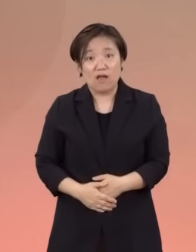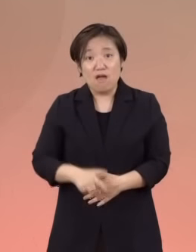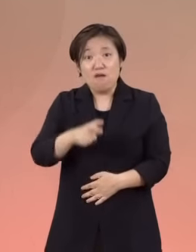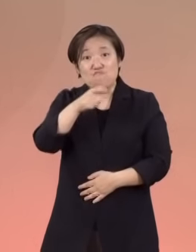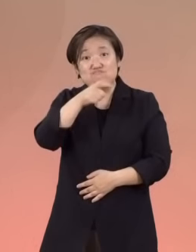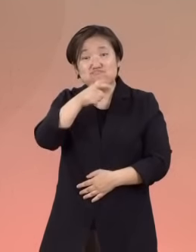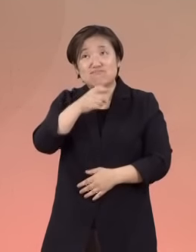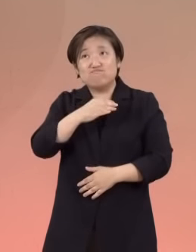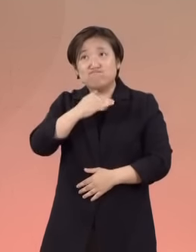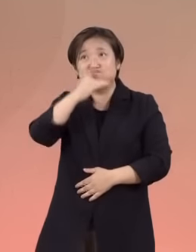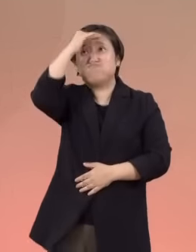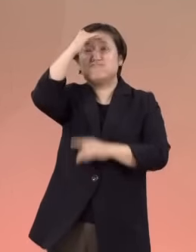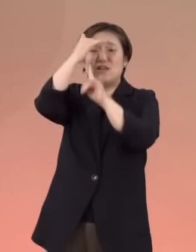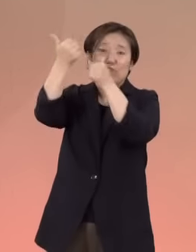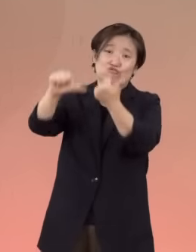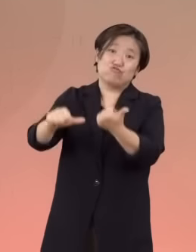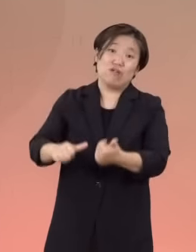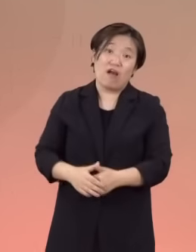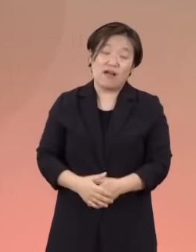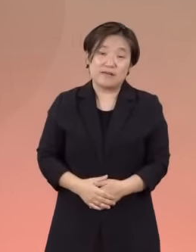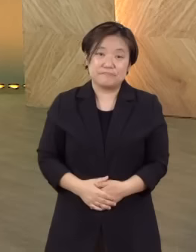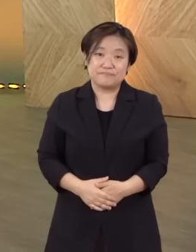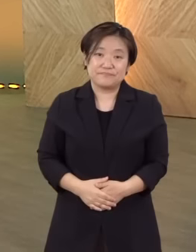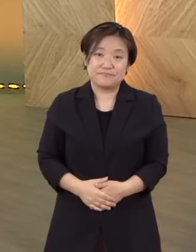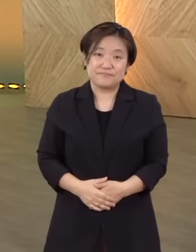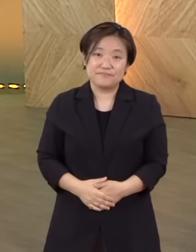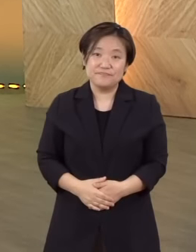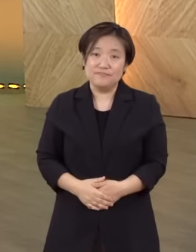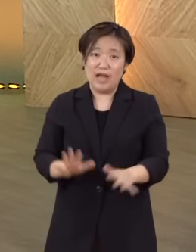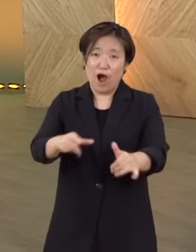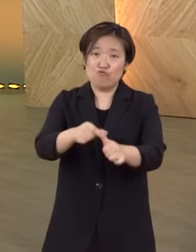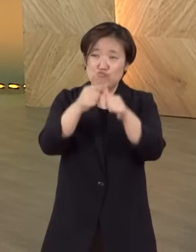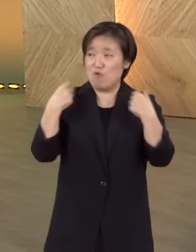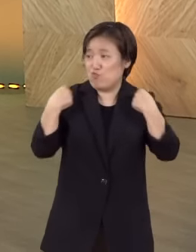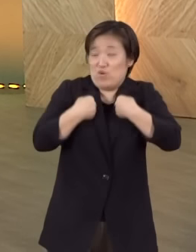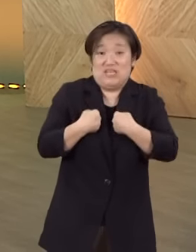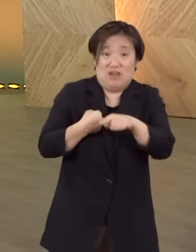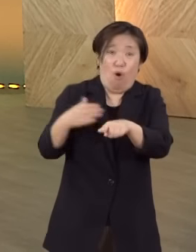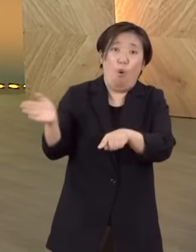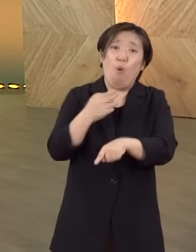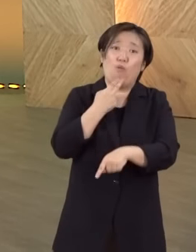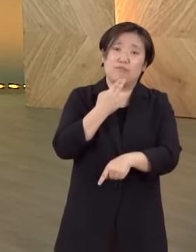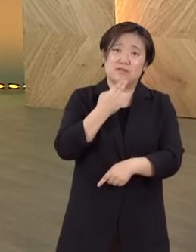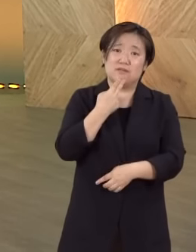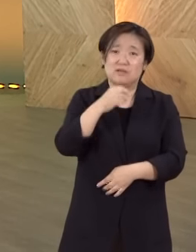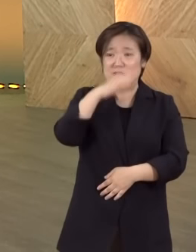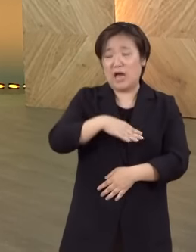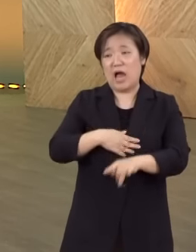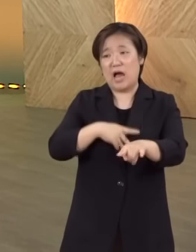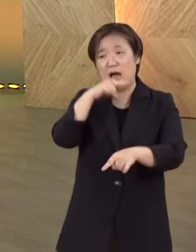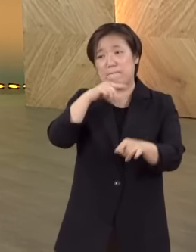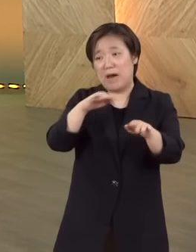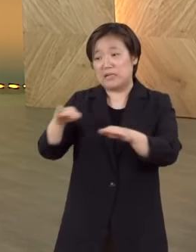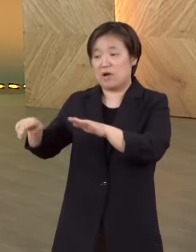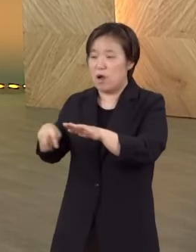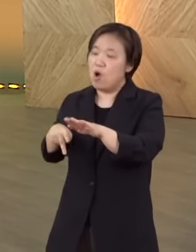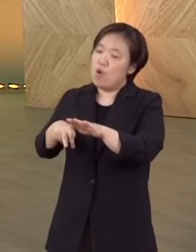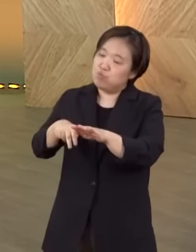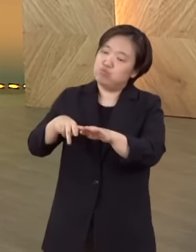물조심 구명조끼도 안 입고 바닷가쪽으로 계속 걸어 갔거든요